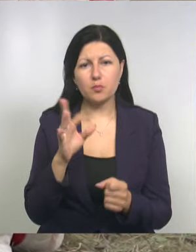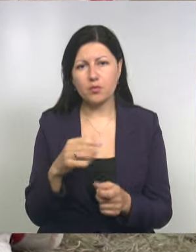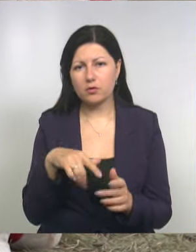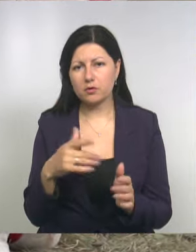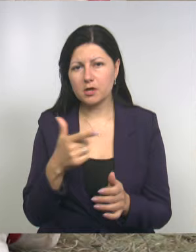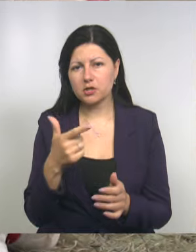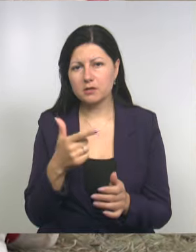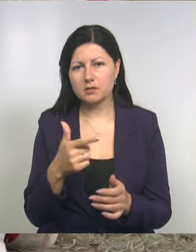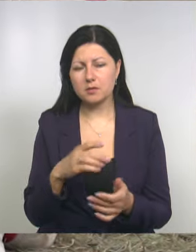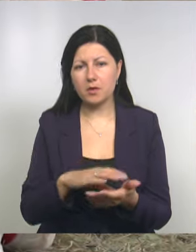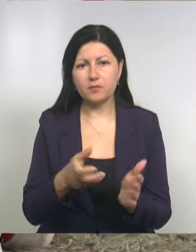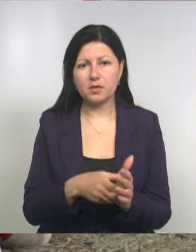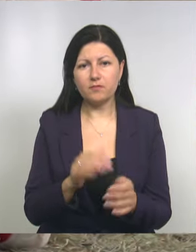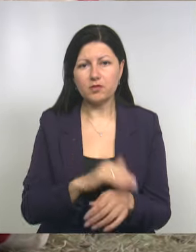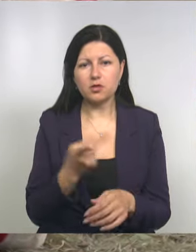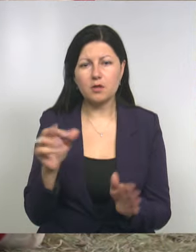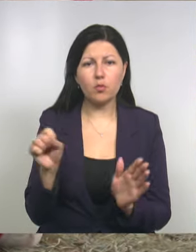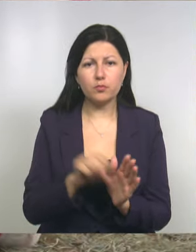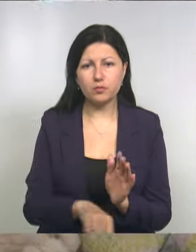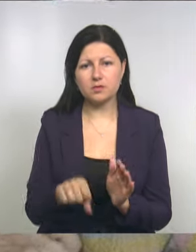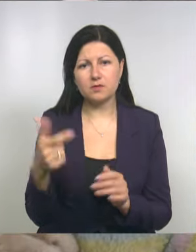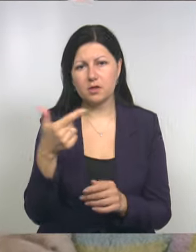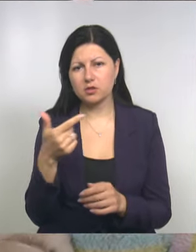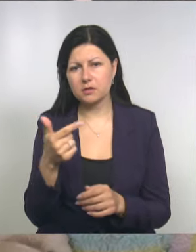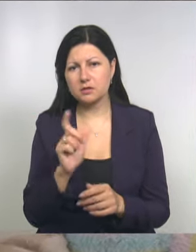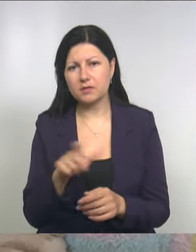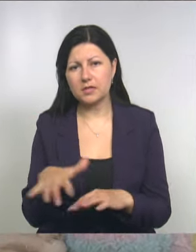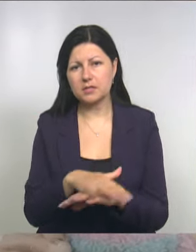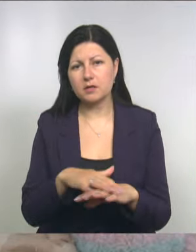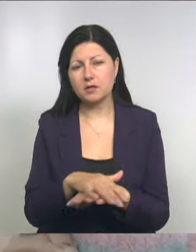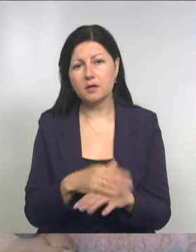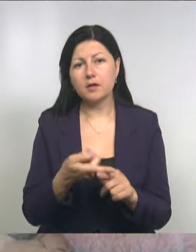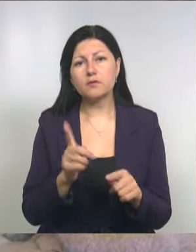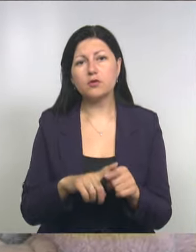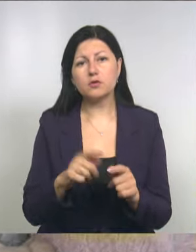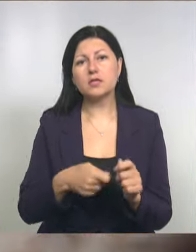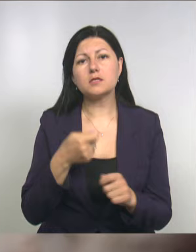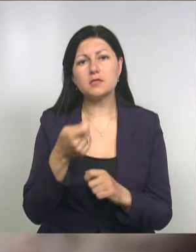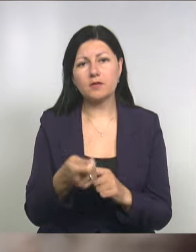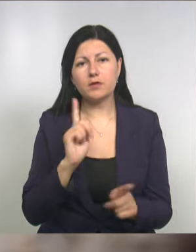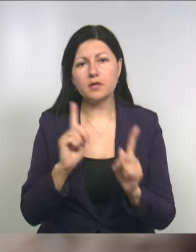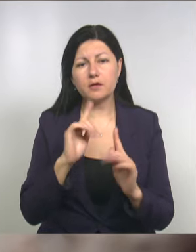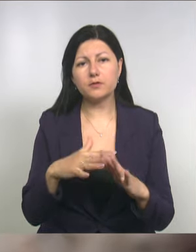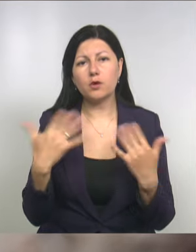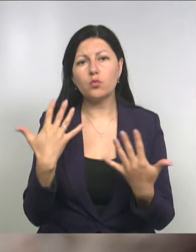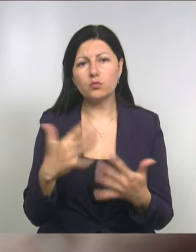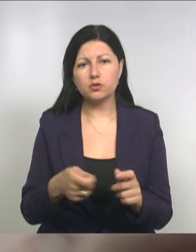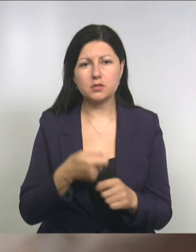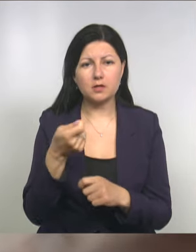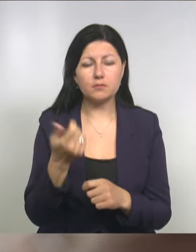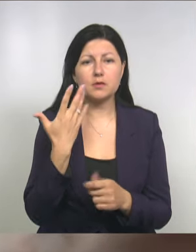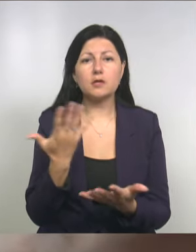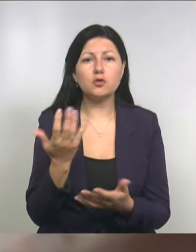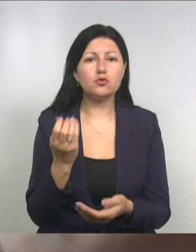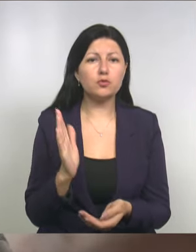объектам, для убийства и кровопролития гражданского населения. То есть, по крайней мере, вот это заявление, вот это заседание уже заявлено. Какие